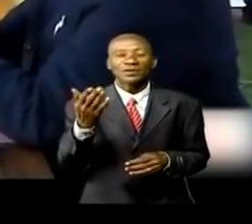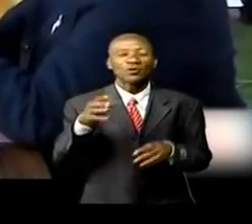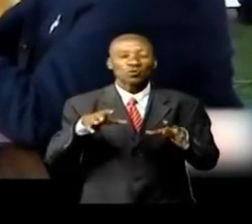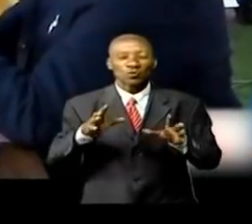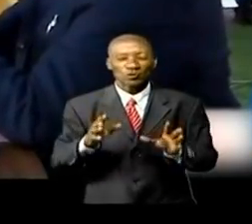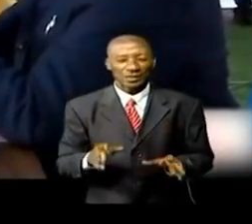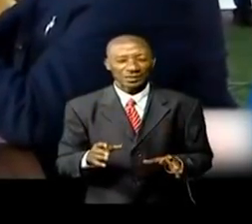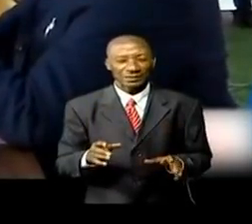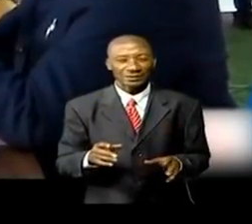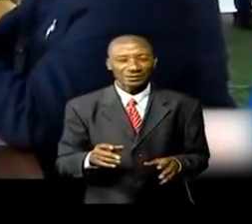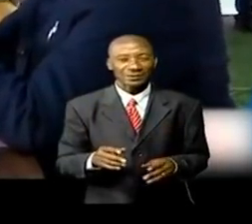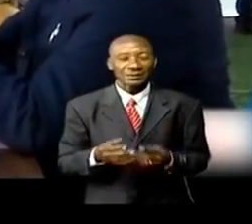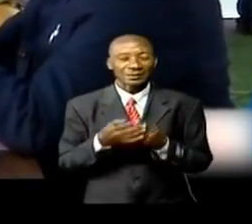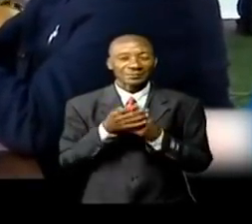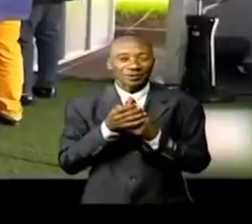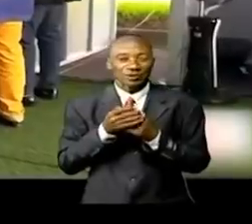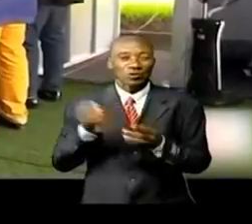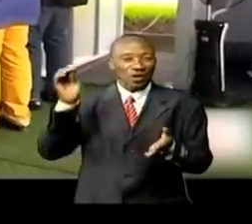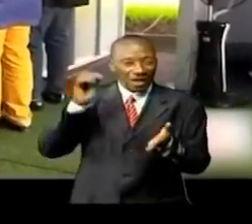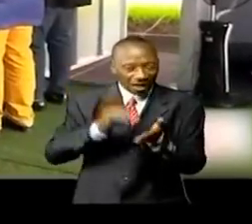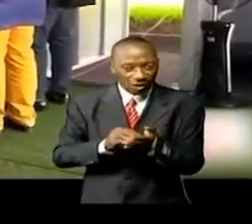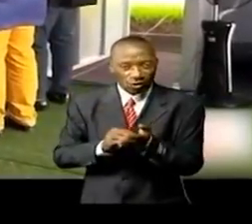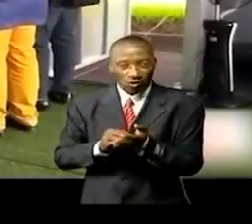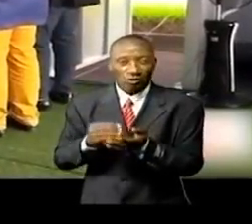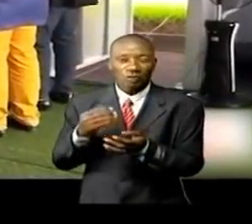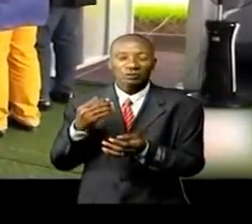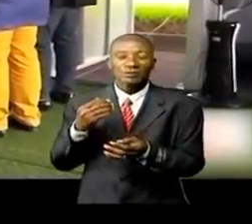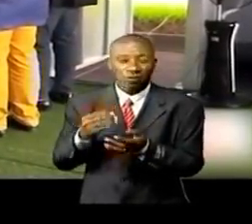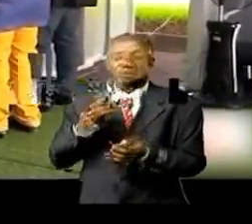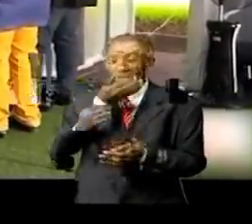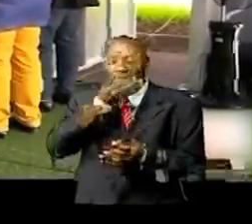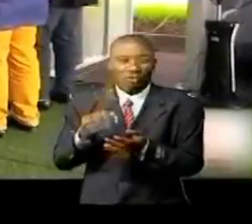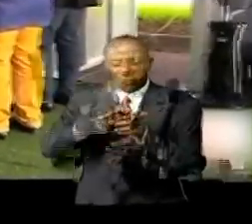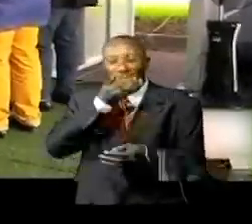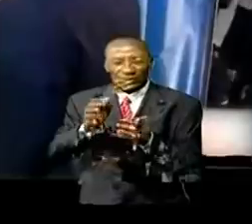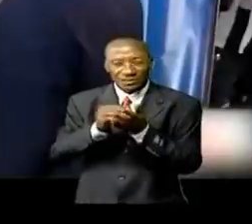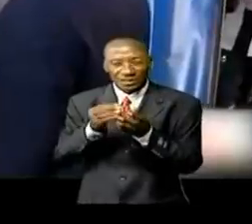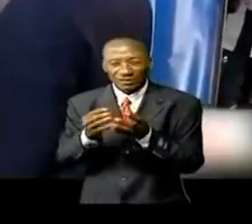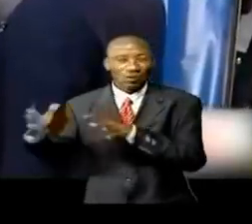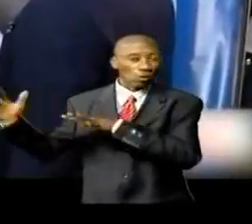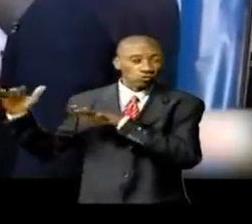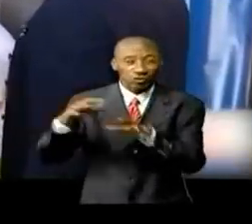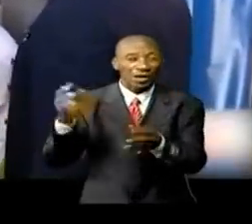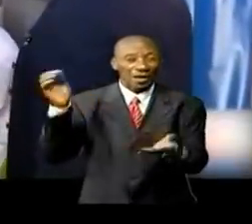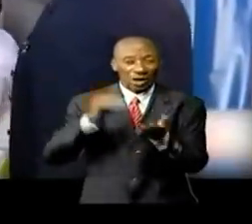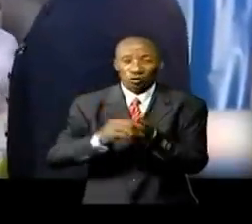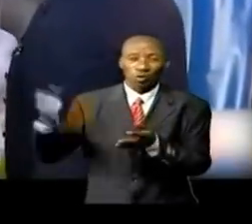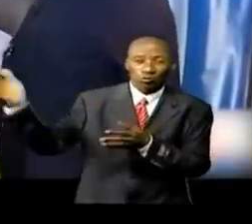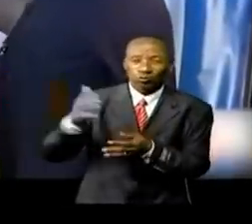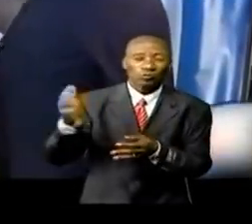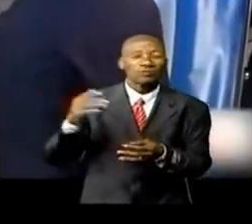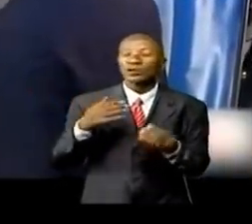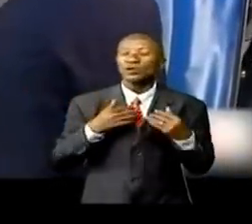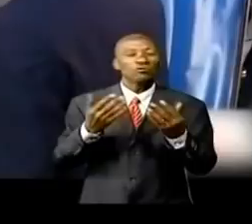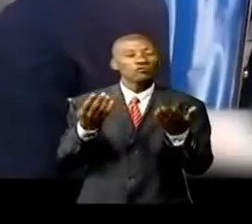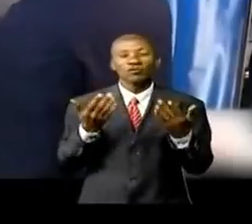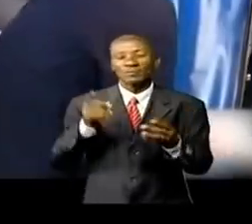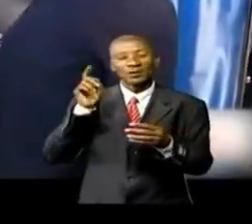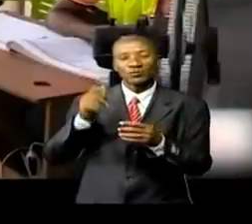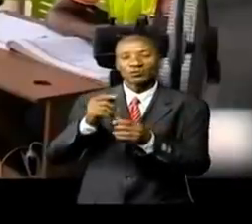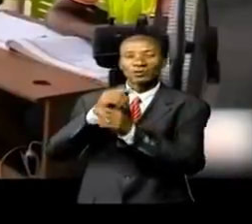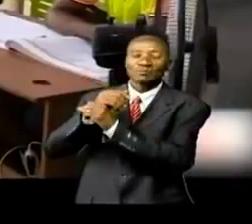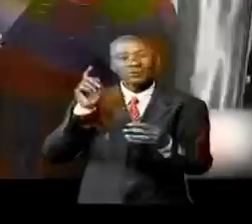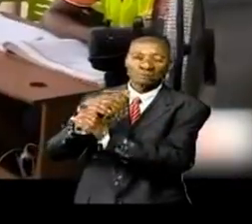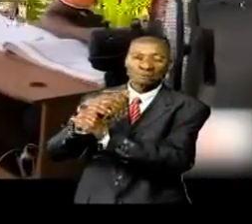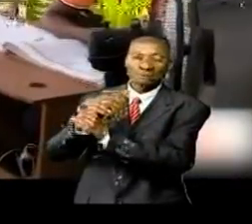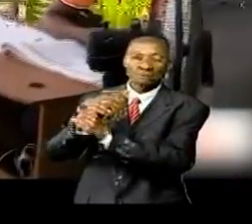avant, le docteur Mouyembe, qui accompagnait le staff du secrétariat technique de la riposte et le directeur des villages